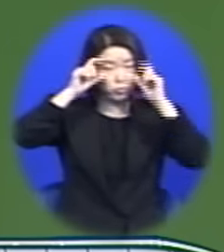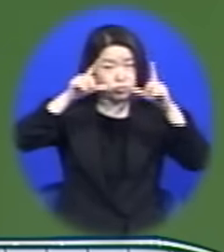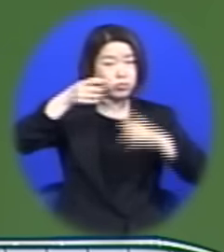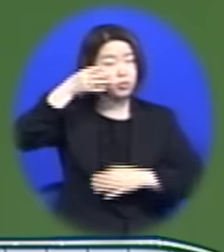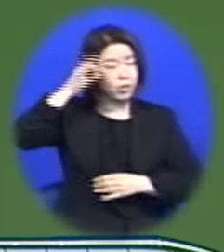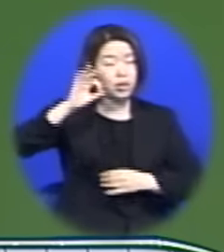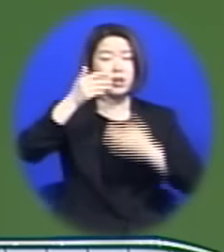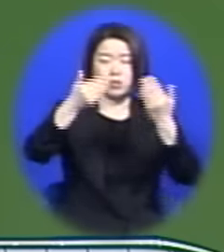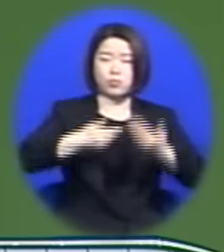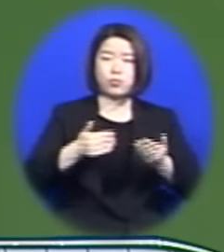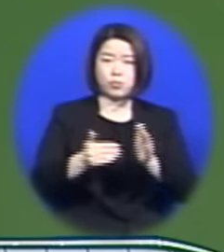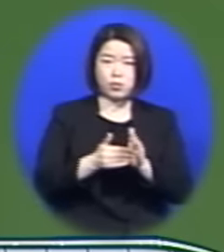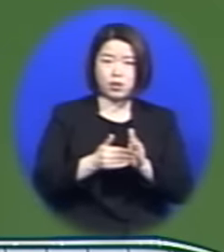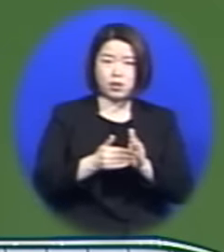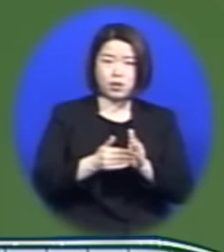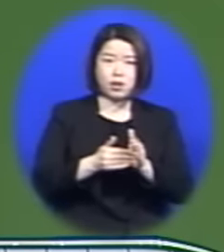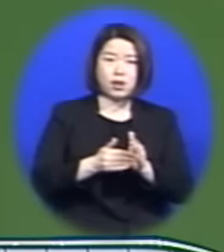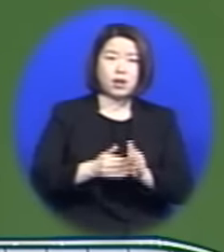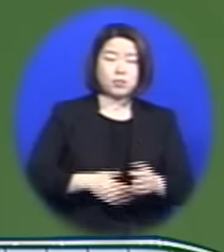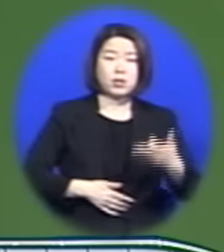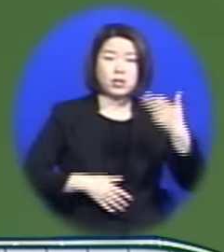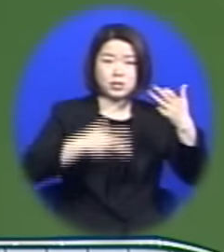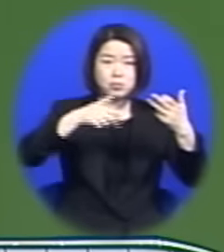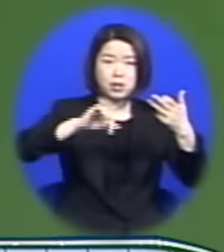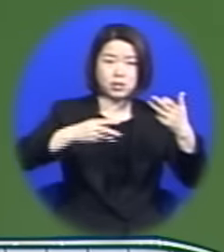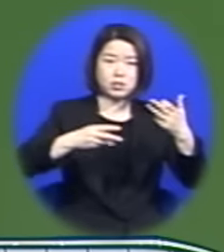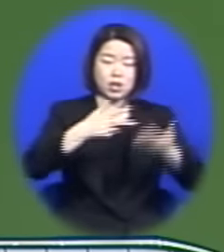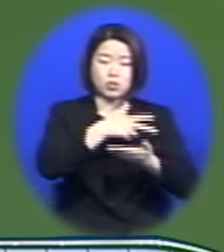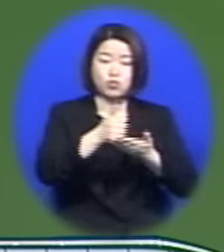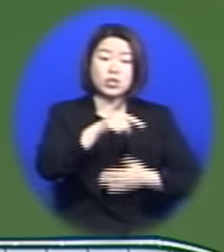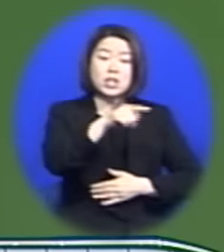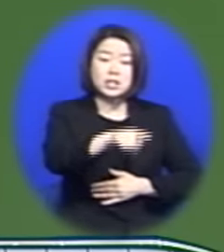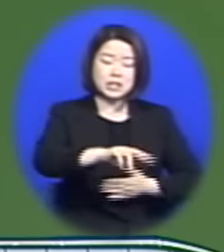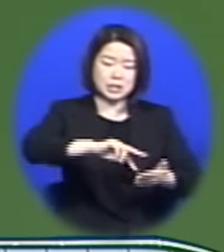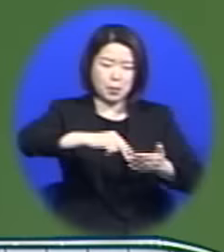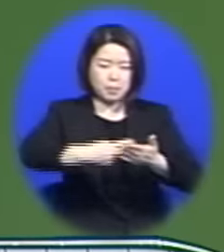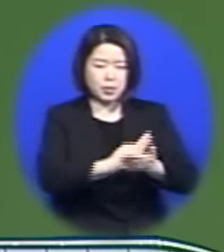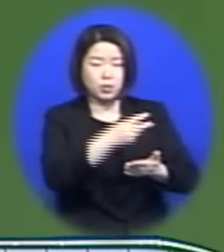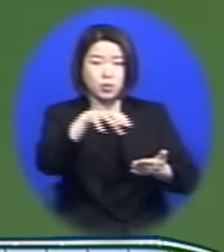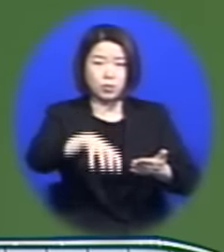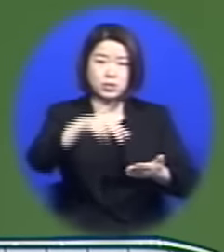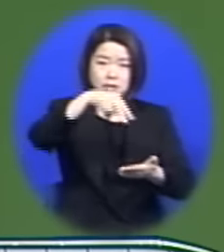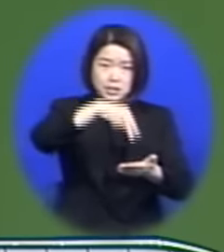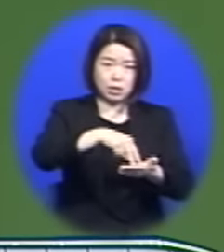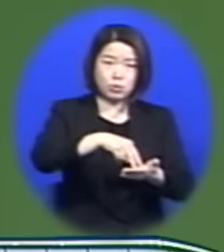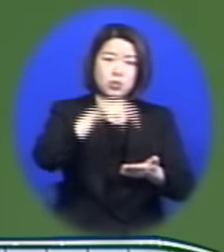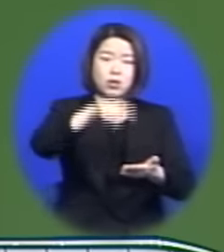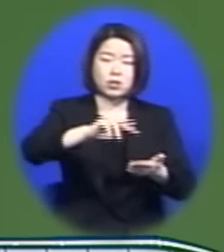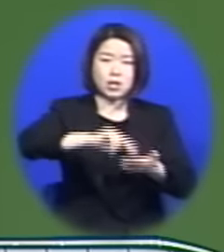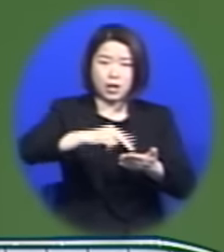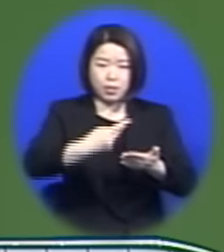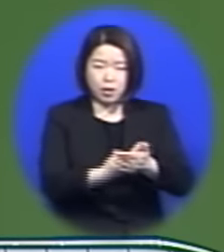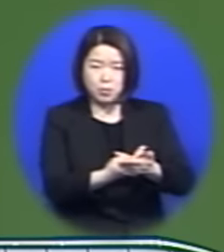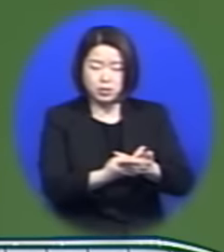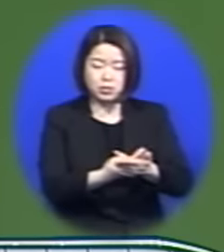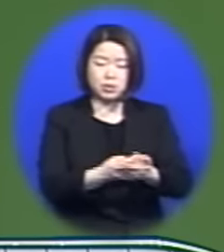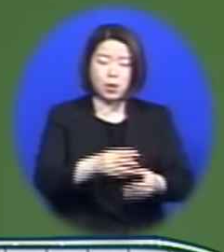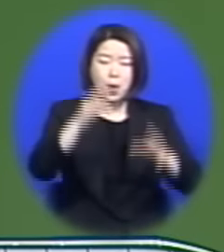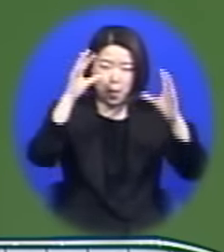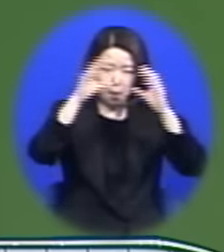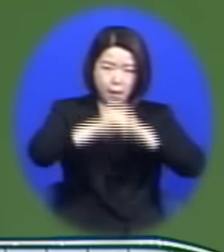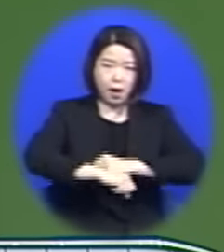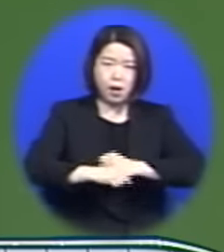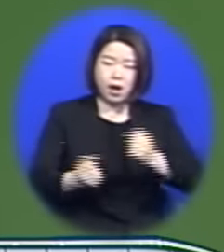19절에 주님께서 그들을 미끄러운 곳에 세우시며 거기에서 넘어져서 멸망해 이르게